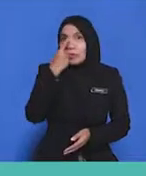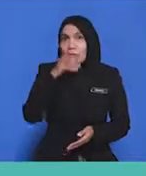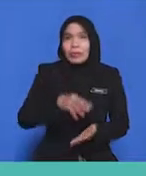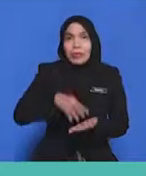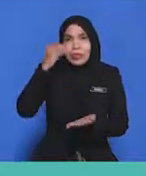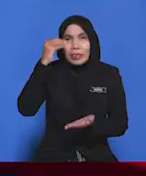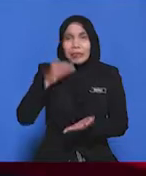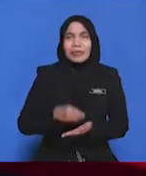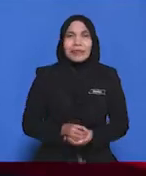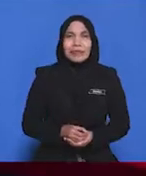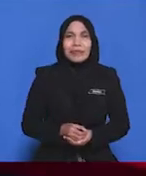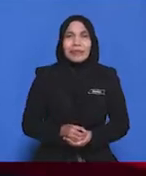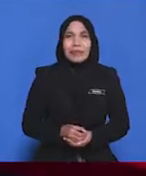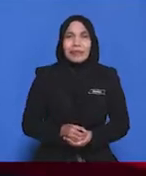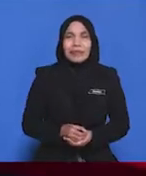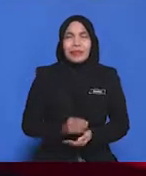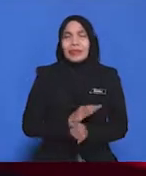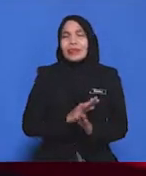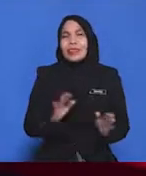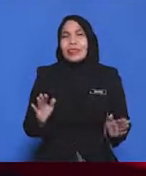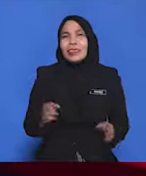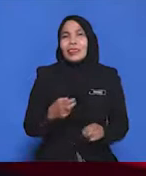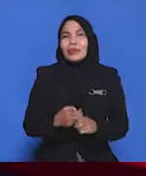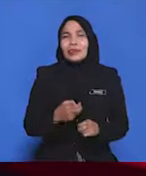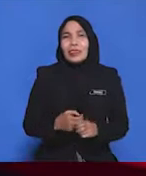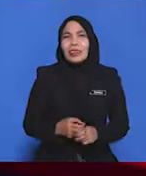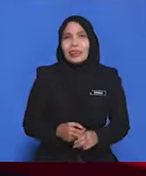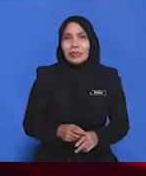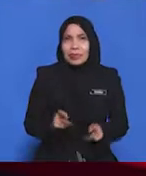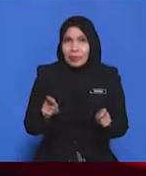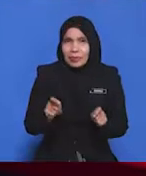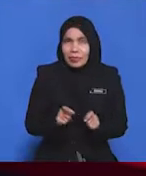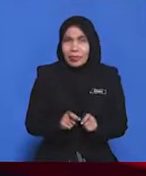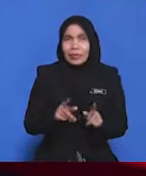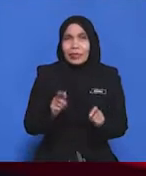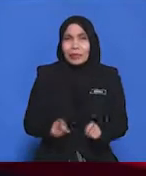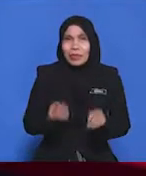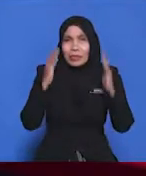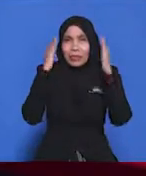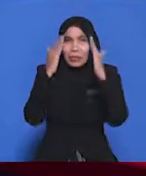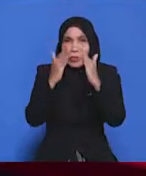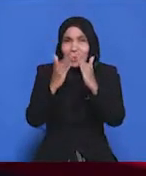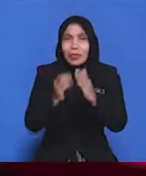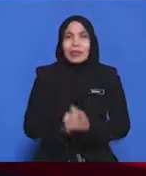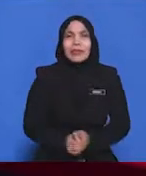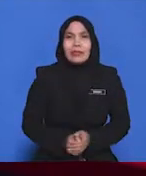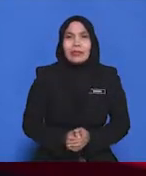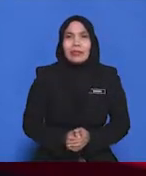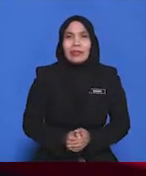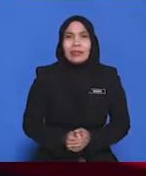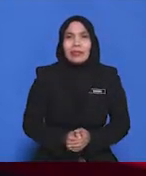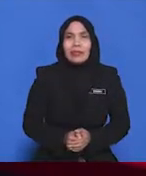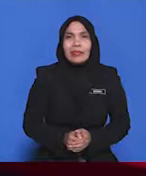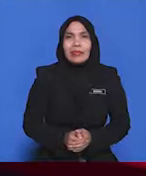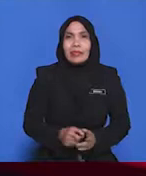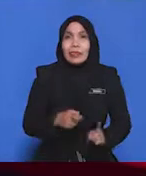ini. Tidak sukar tetapi memerlukan sedikit tumpuan dan penghayatan daripada